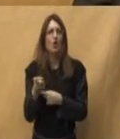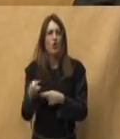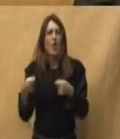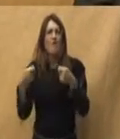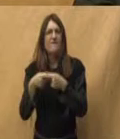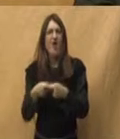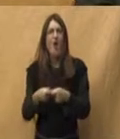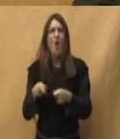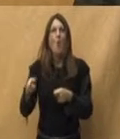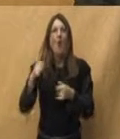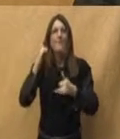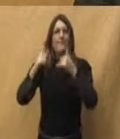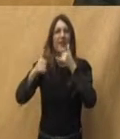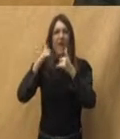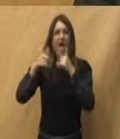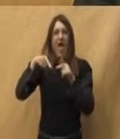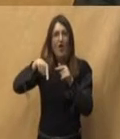to su bili aflatoksini u mlijeku,